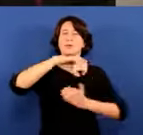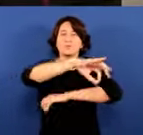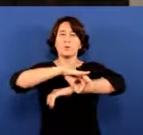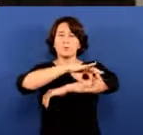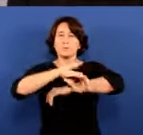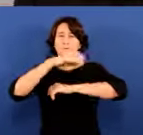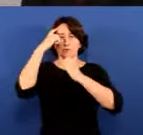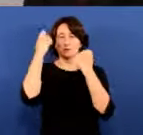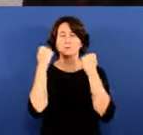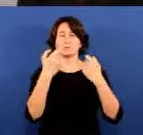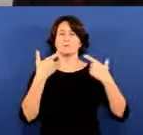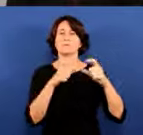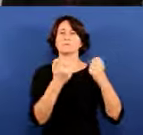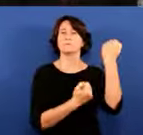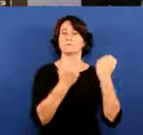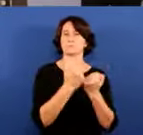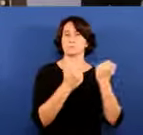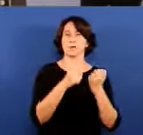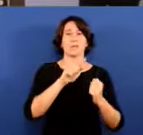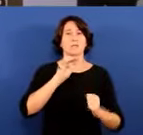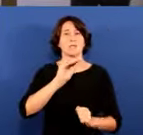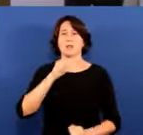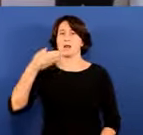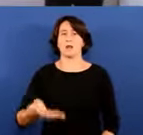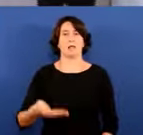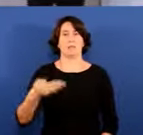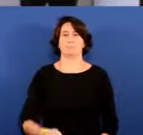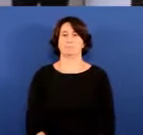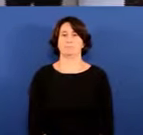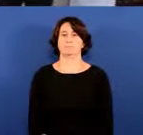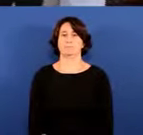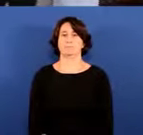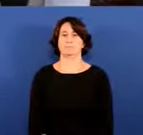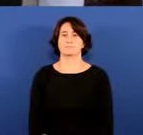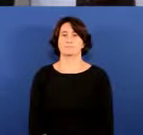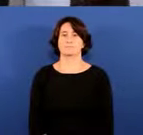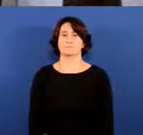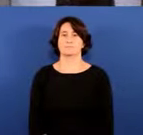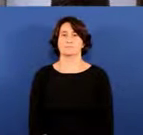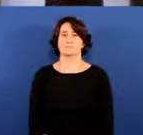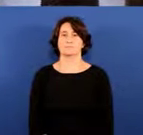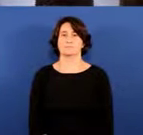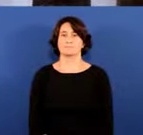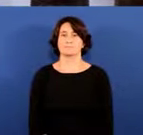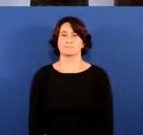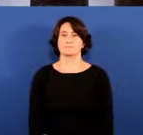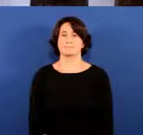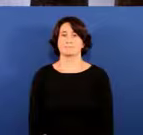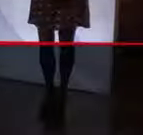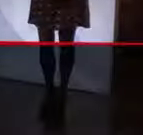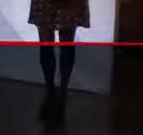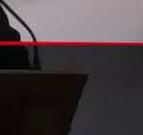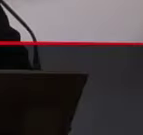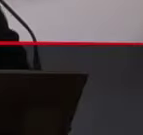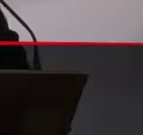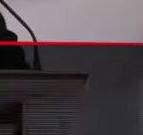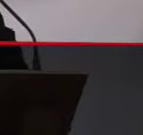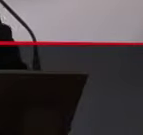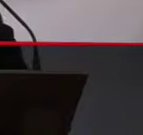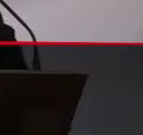gure ekonomiarentzat hain garrantzitsua den automozioaren sektorean. Horri lotuta Bizkaiko Foru Aldundiak AICren alde egindako